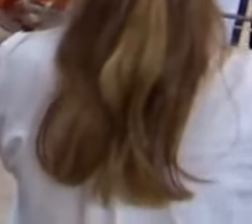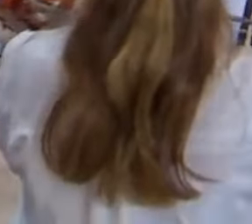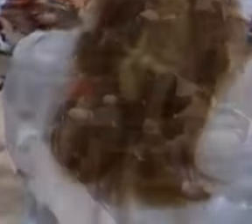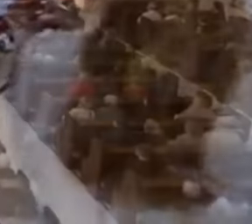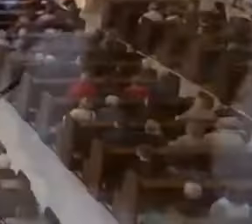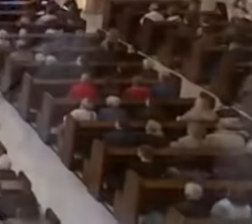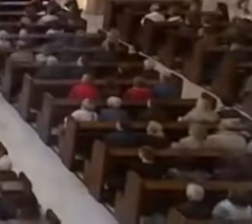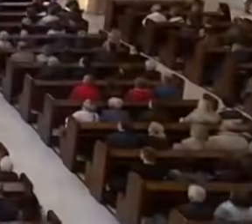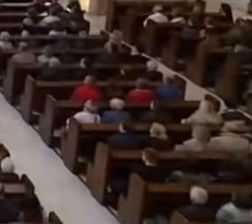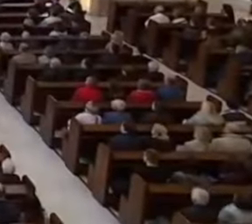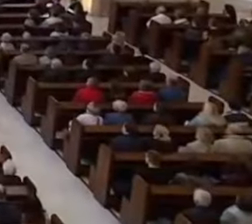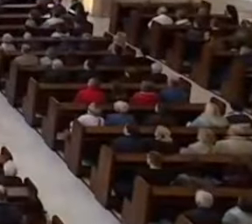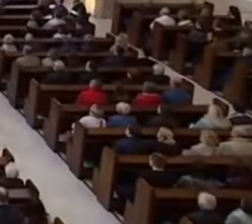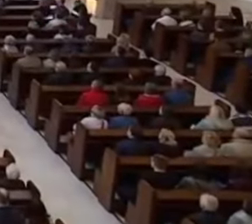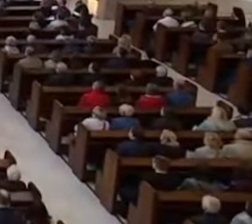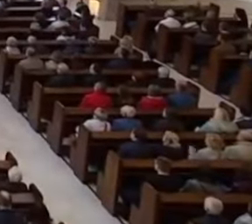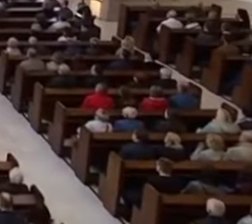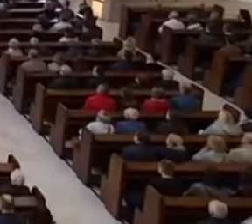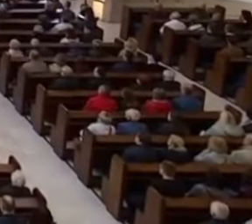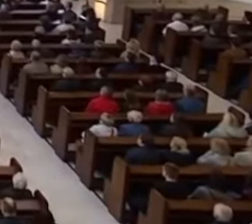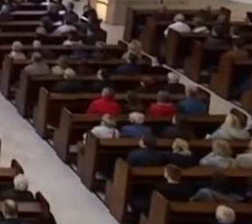nu te